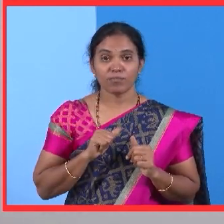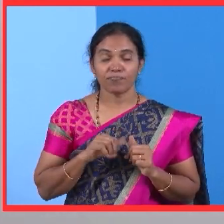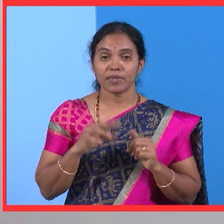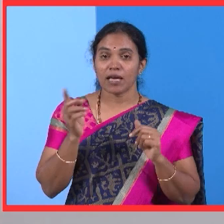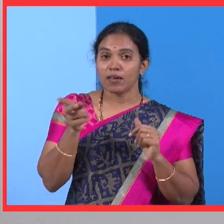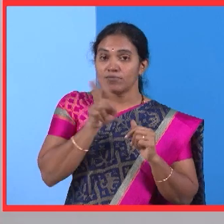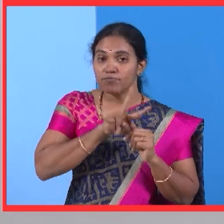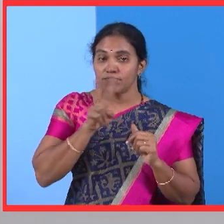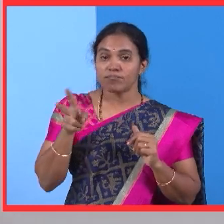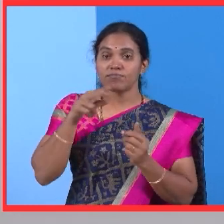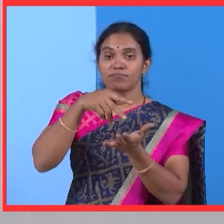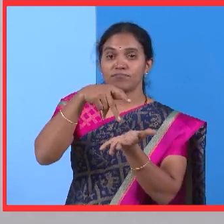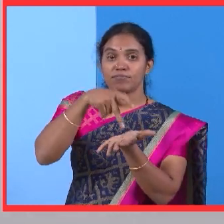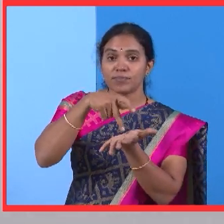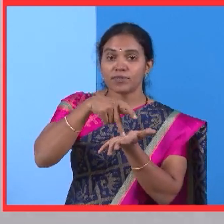பெங்களூருவில் உள்ள ராஜாஜி நகரானது